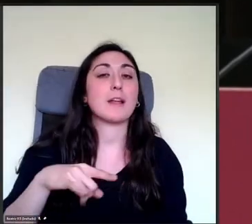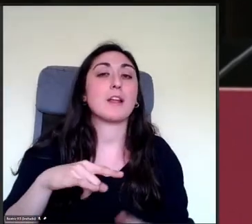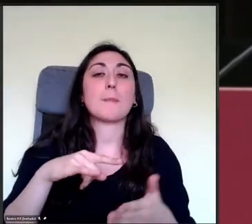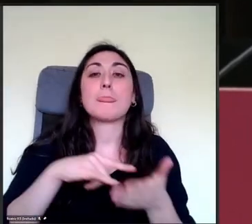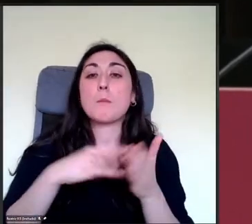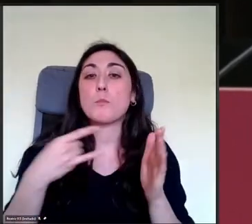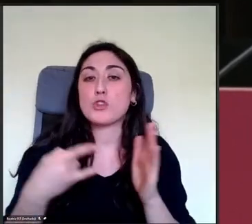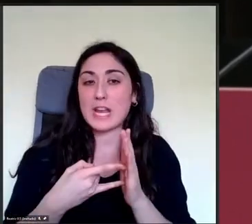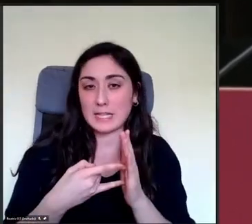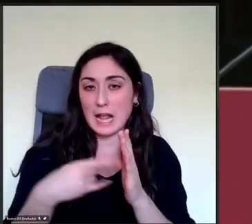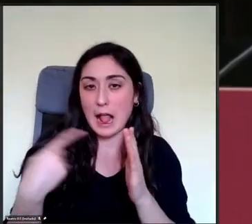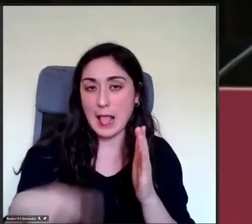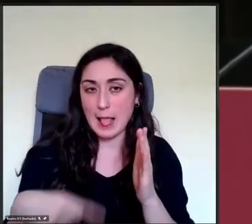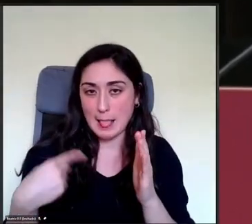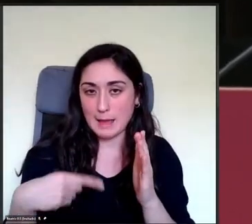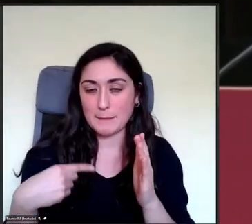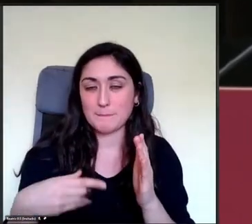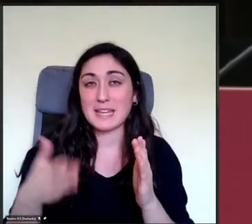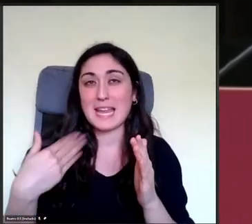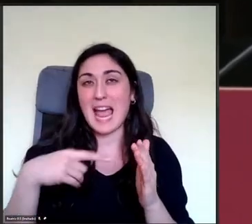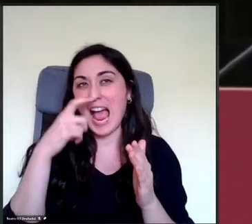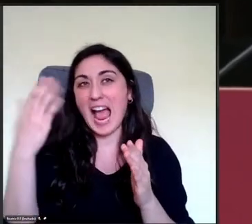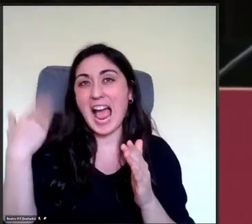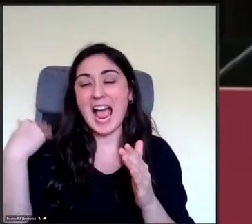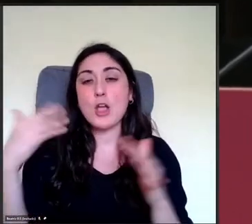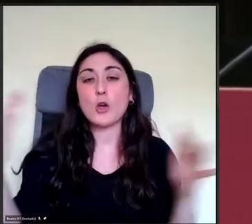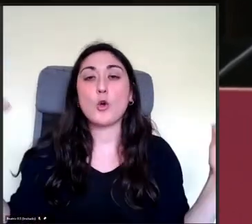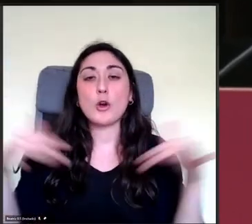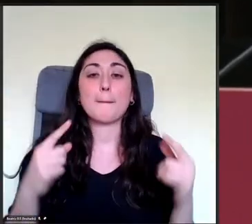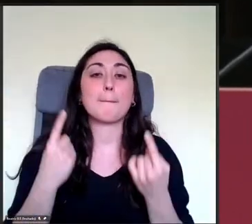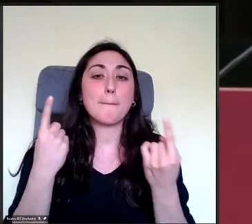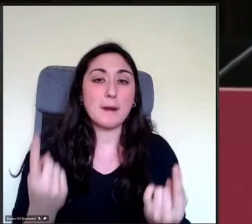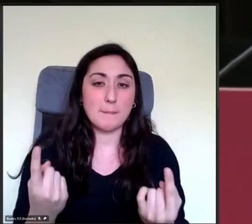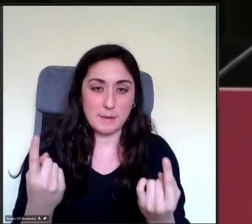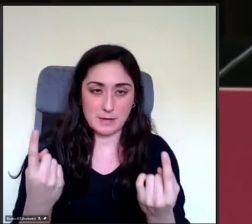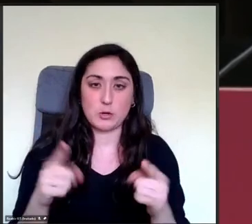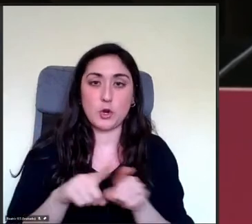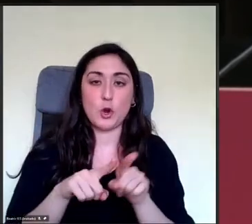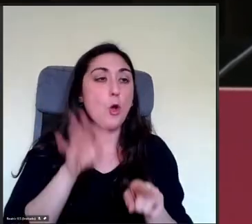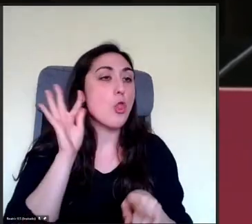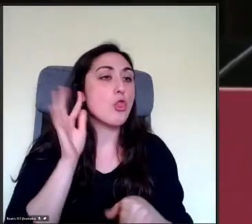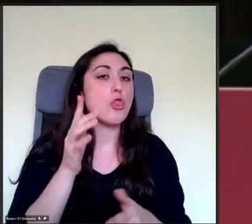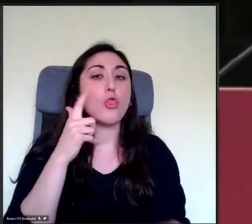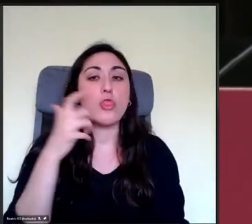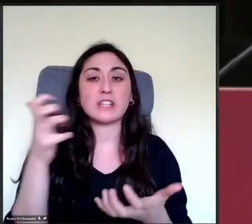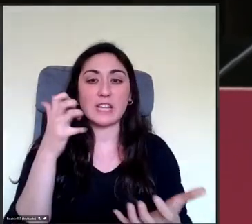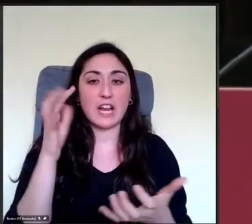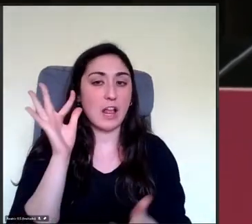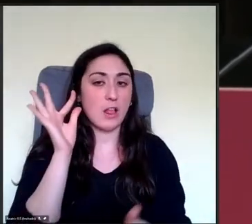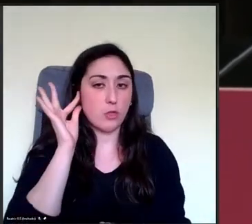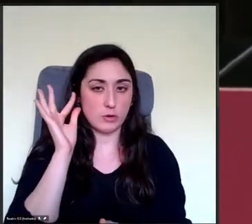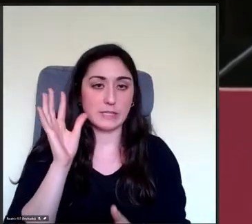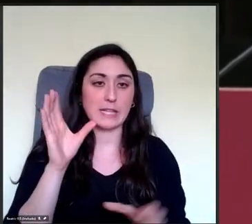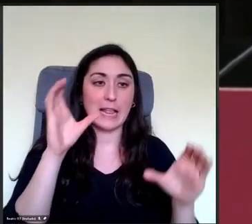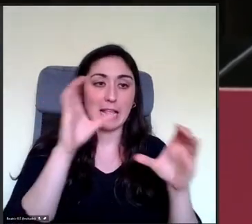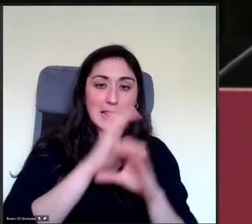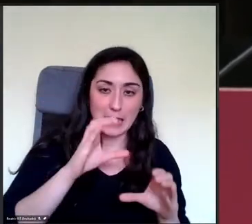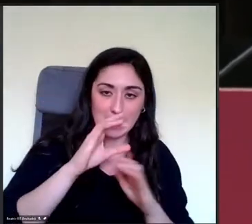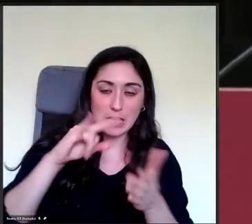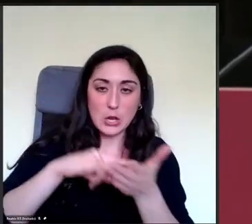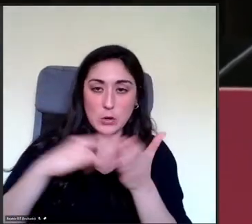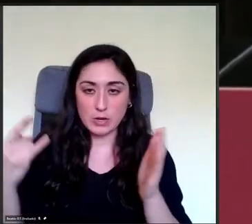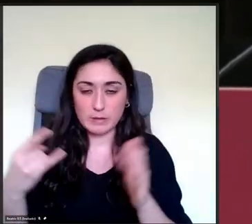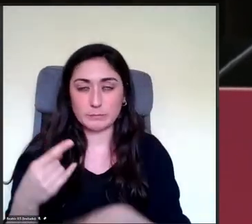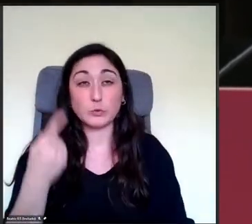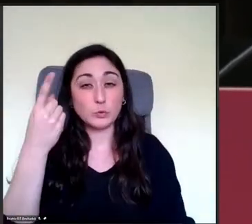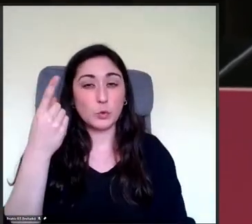en el primer congrés, de dones destacades en ciència i tecnologia, on un professor de la Politècnica